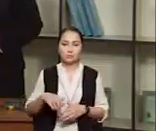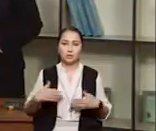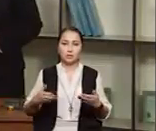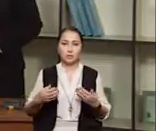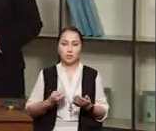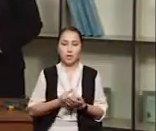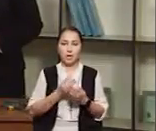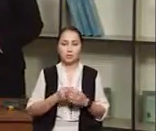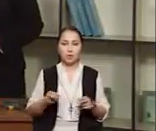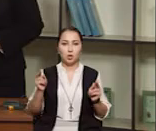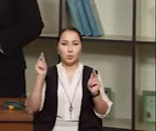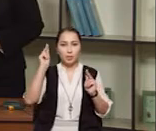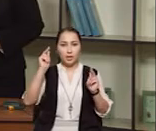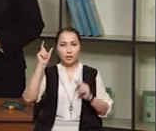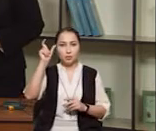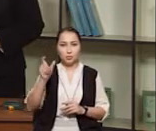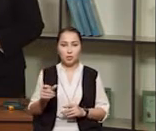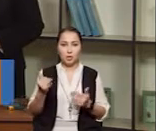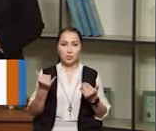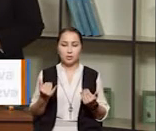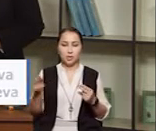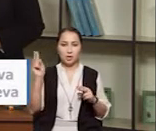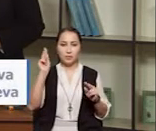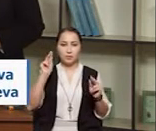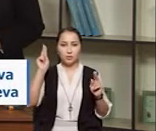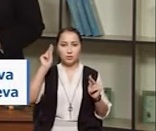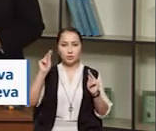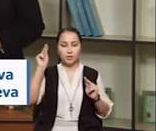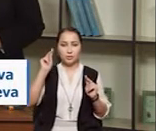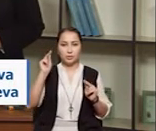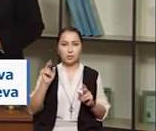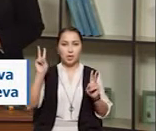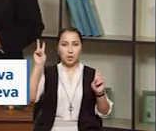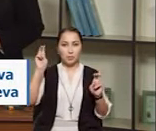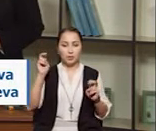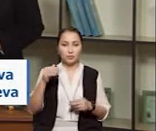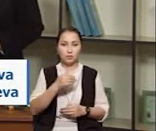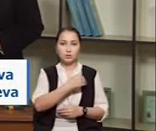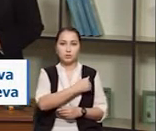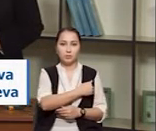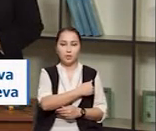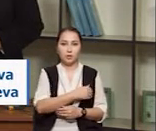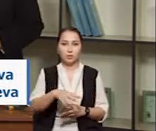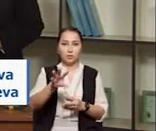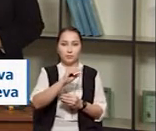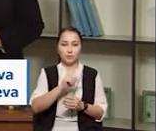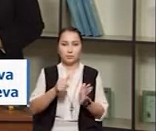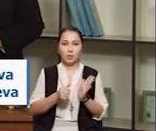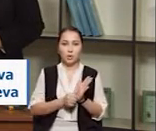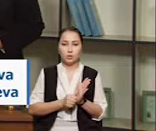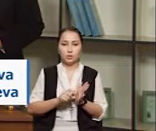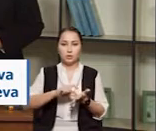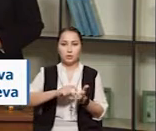Assalomu alaykum aziz o'quvchilar. Bugungi darsimizning mavzusi temperatura.